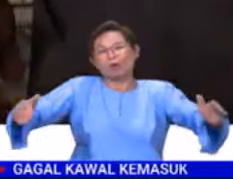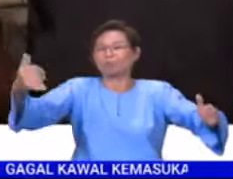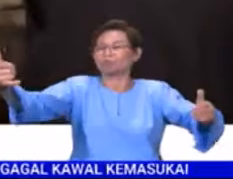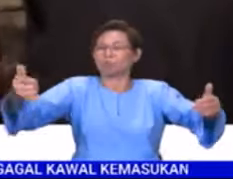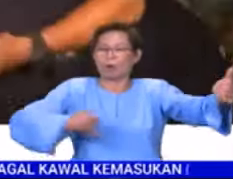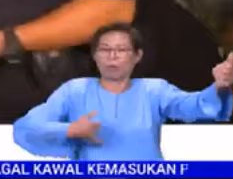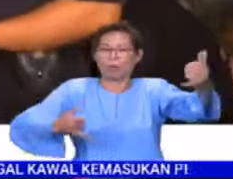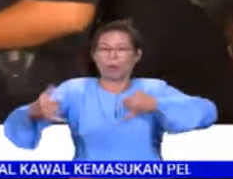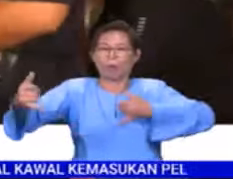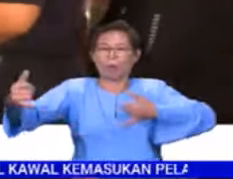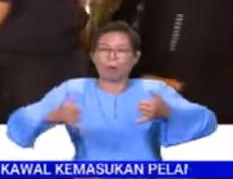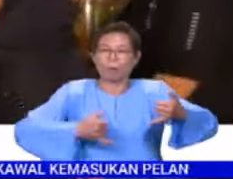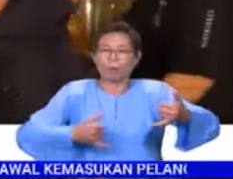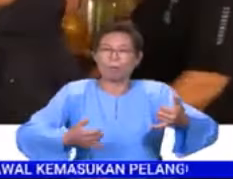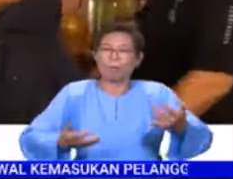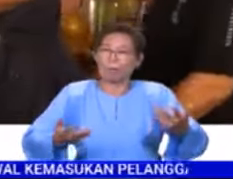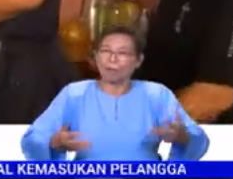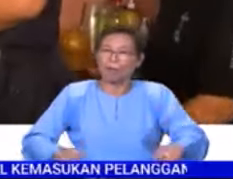kepada tetamu.